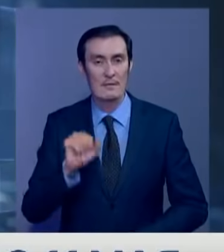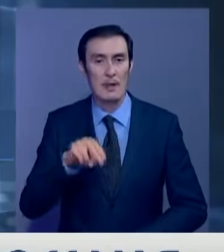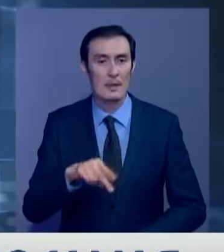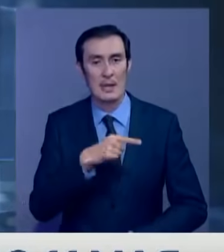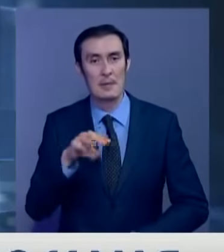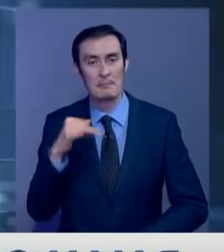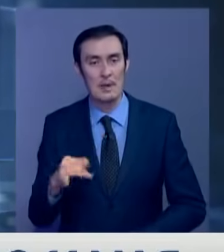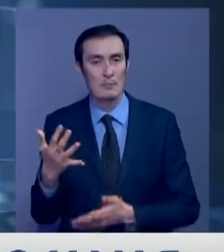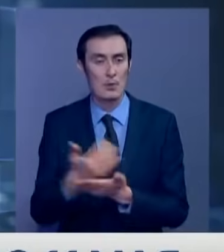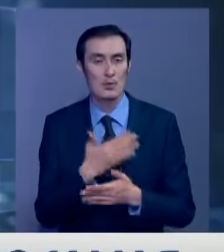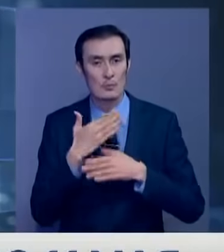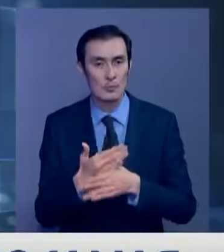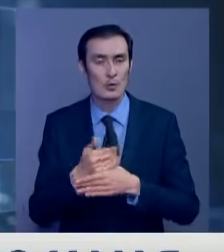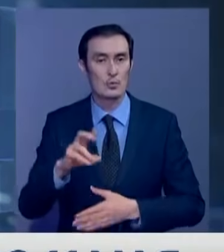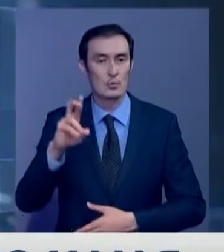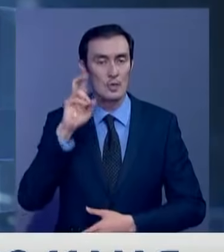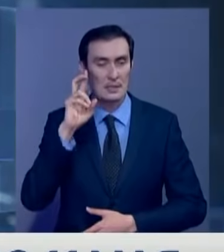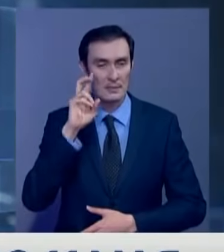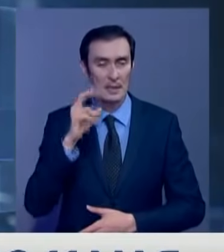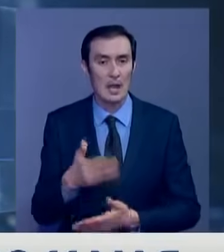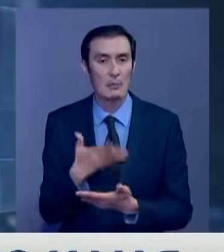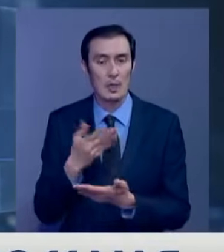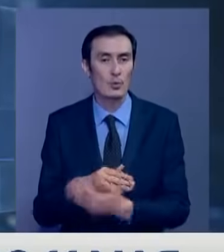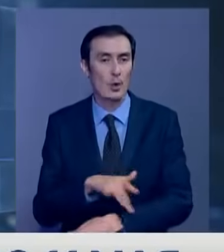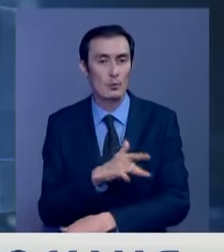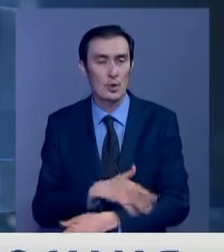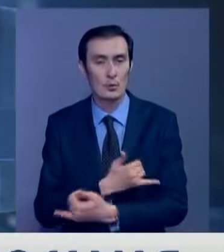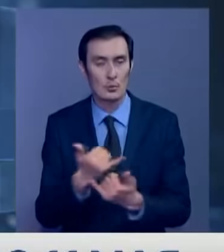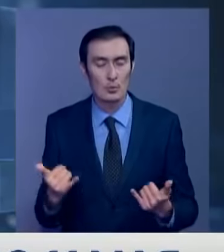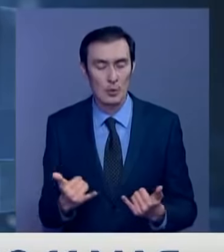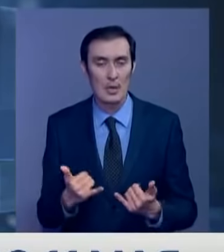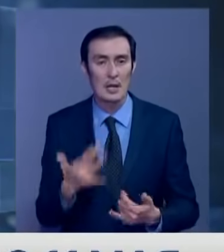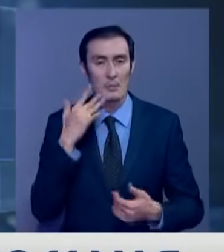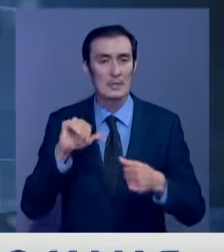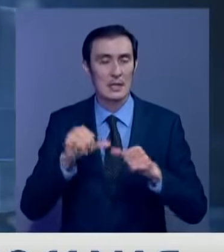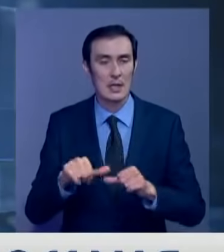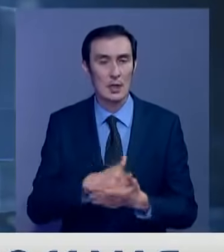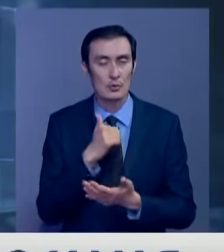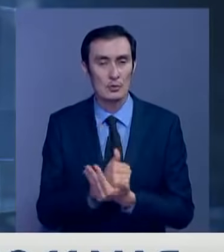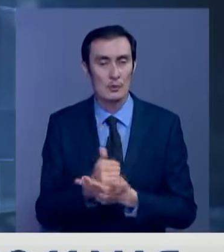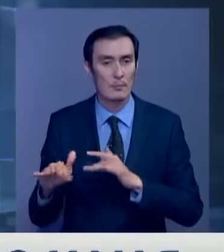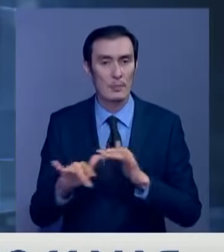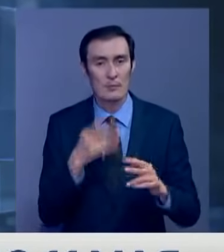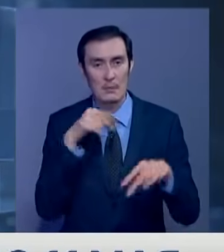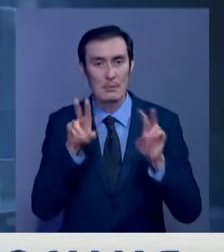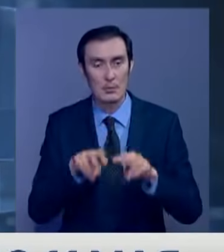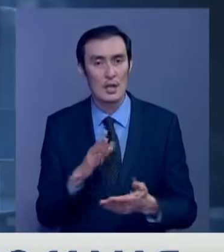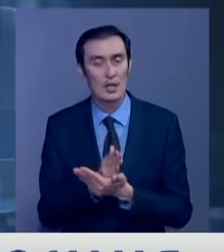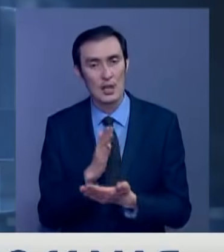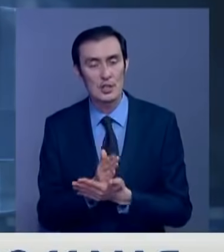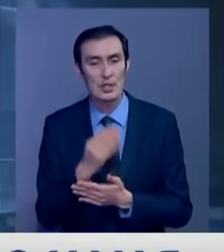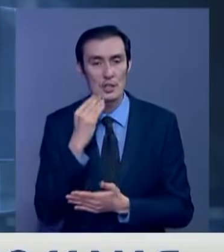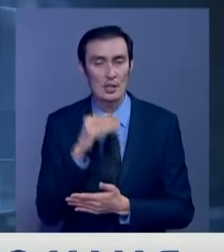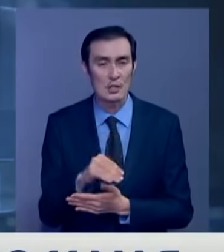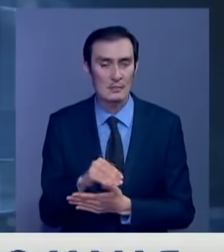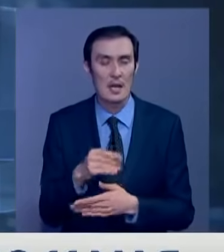апреле-мае получат помощь от государства на оплату коммунальных услуг. На постоянной основе проводится мониторинг наличия и